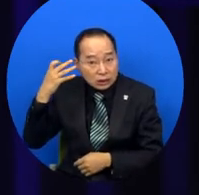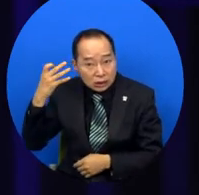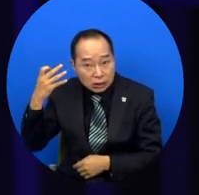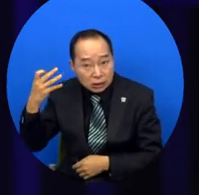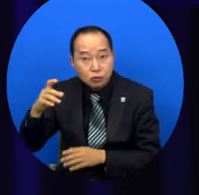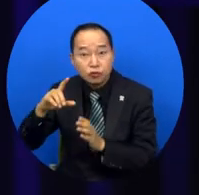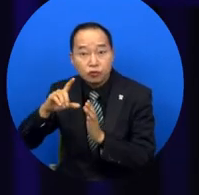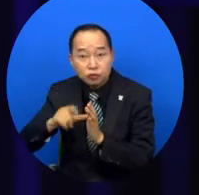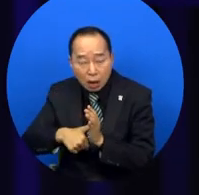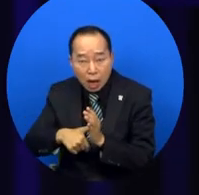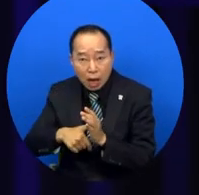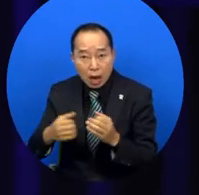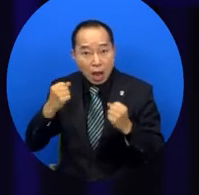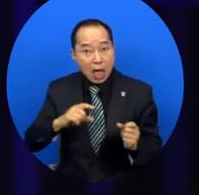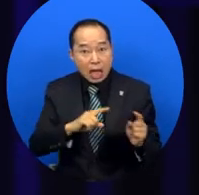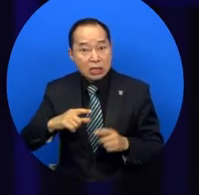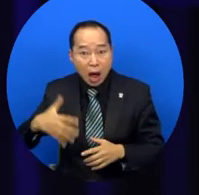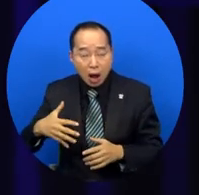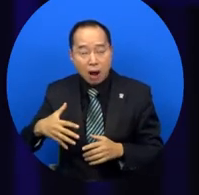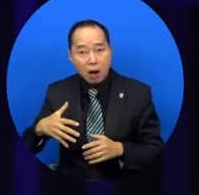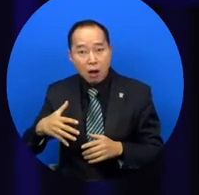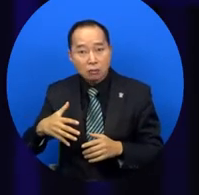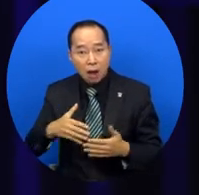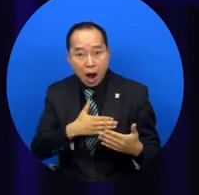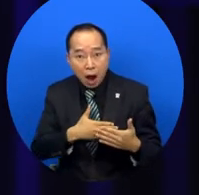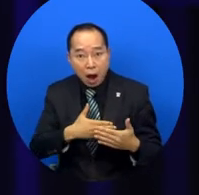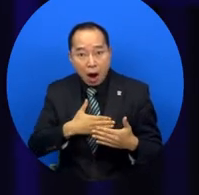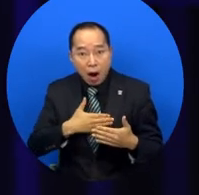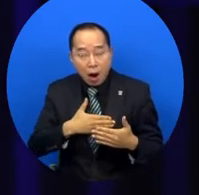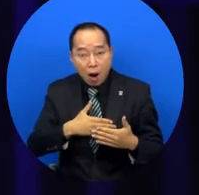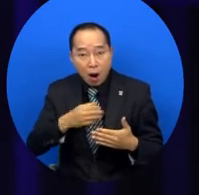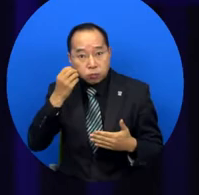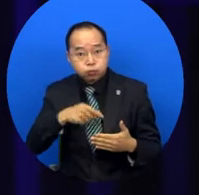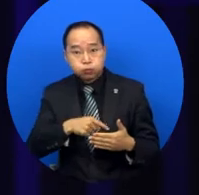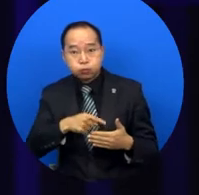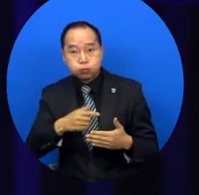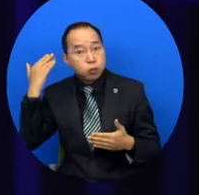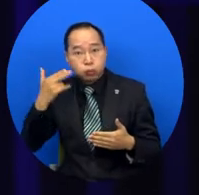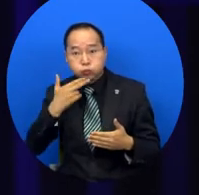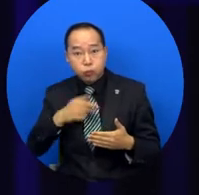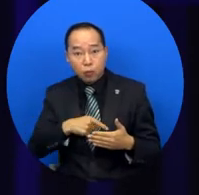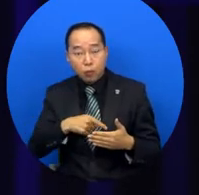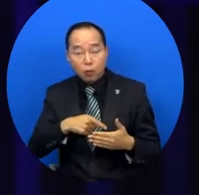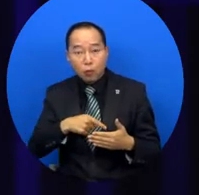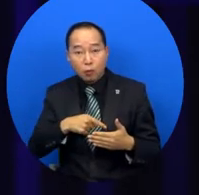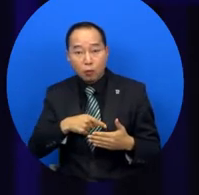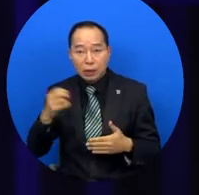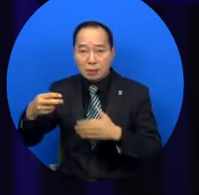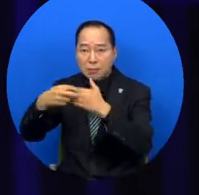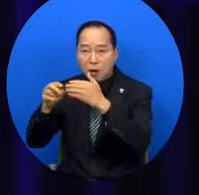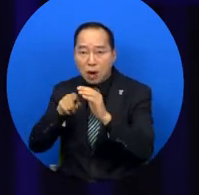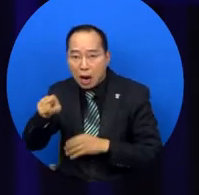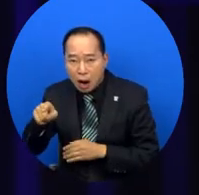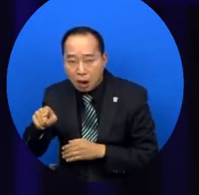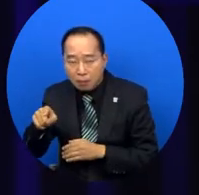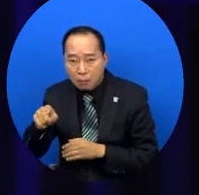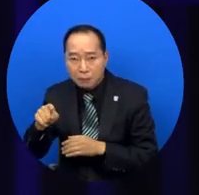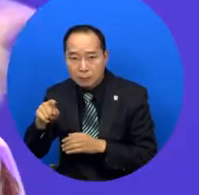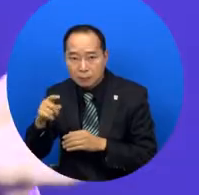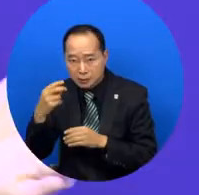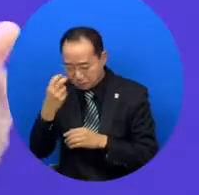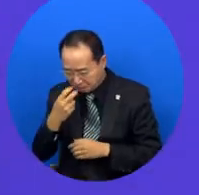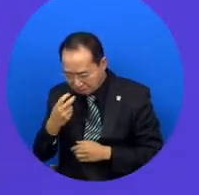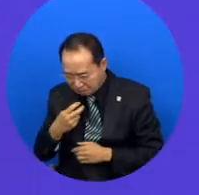다음에 한 2주 정도 있더니 낫지기보다 심장이 막 뛰는 게 느껴지는 거예요. 그런 적이 없었거든. 그래서